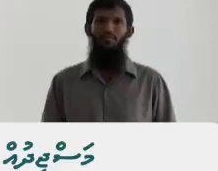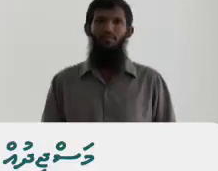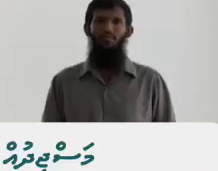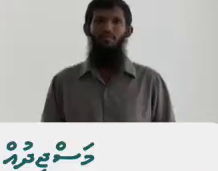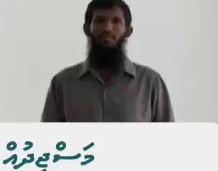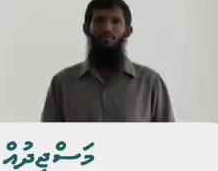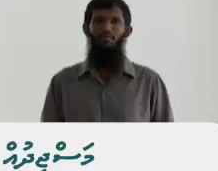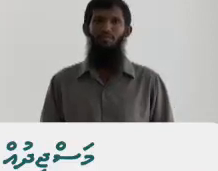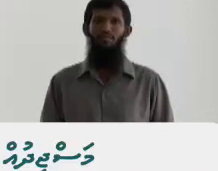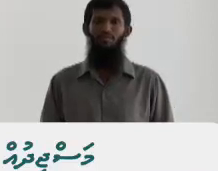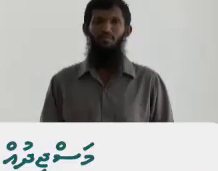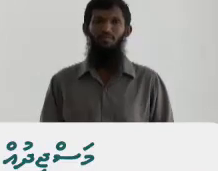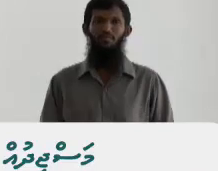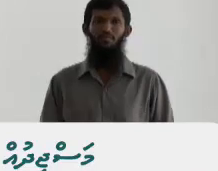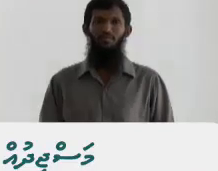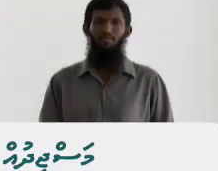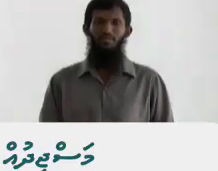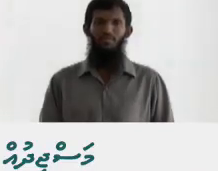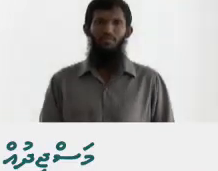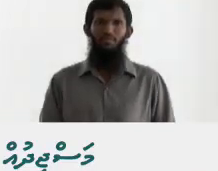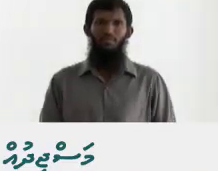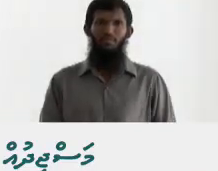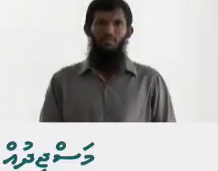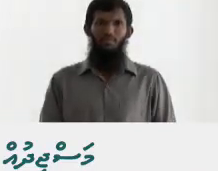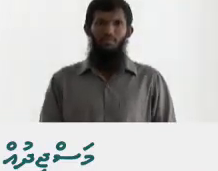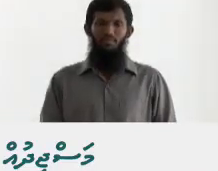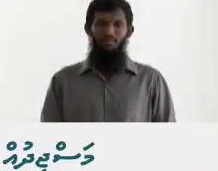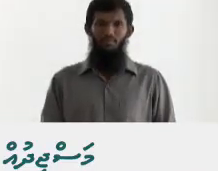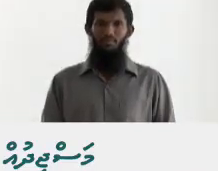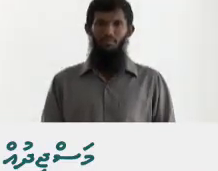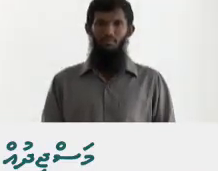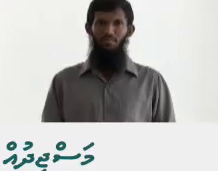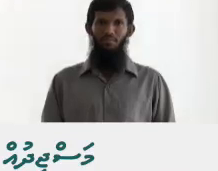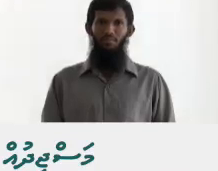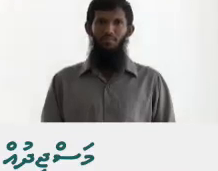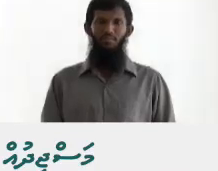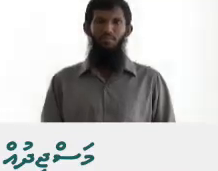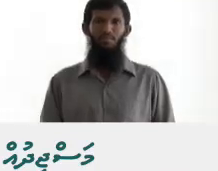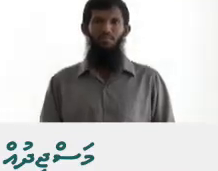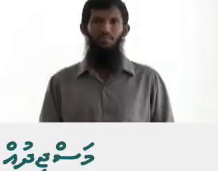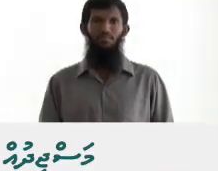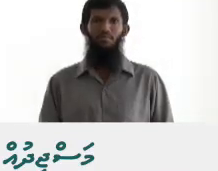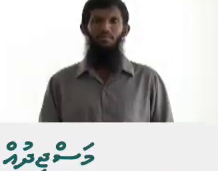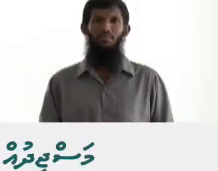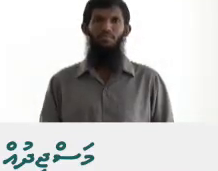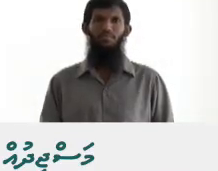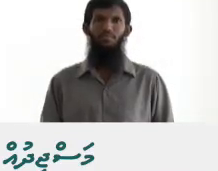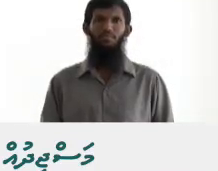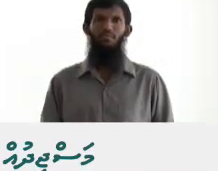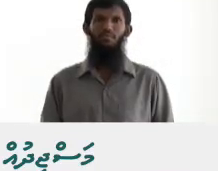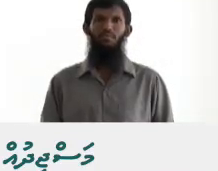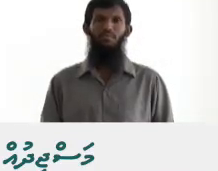أحمده سبحانه بيده الخير ومنه الخير يفعل ما يشاء وهو على كل